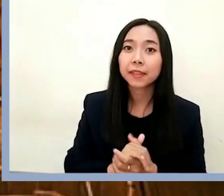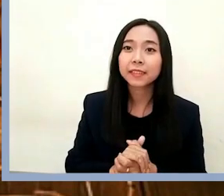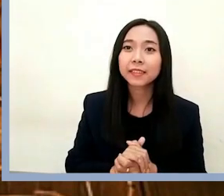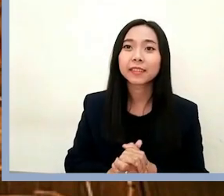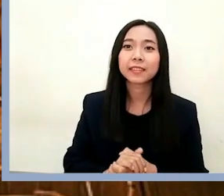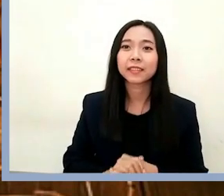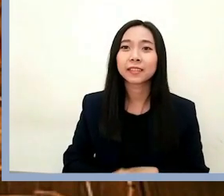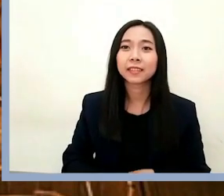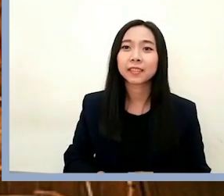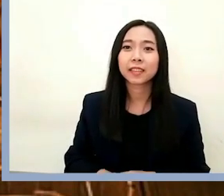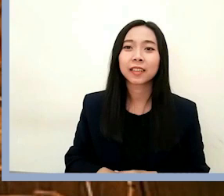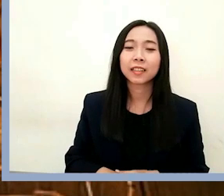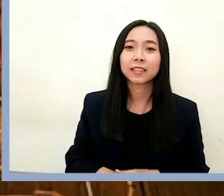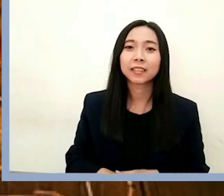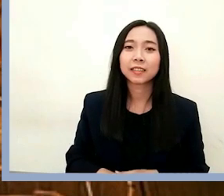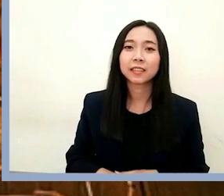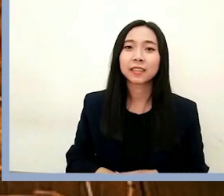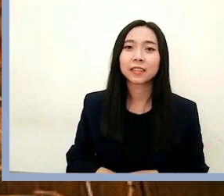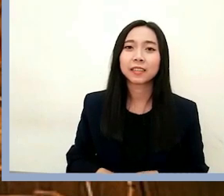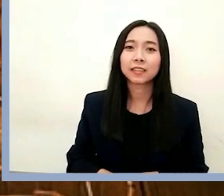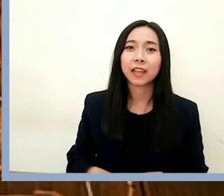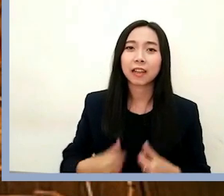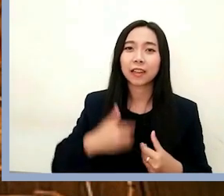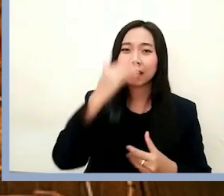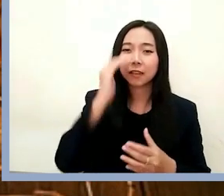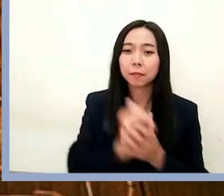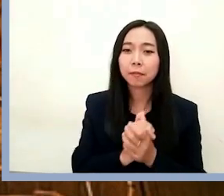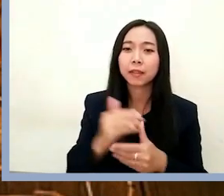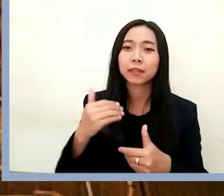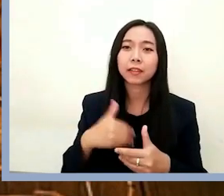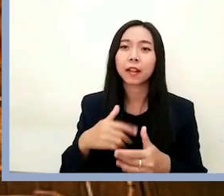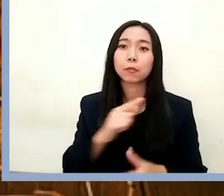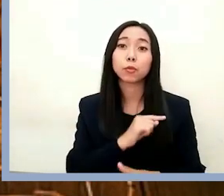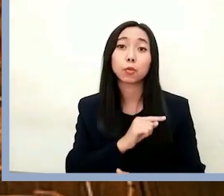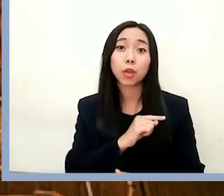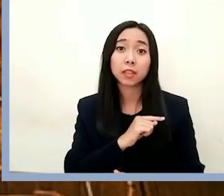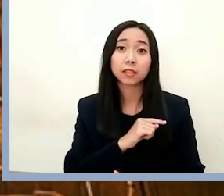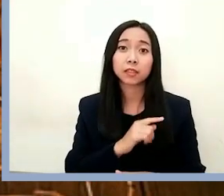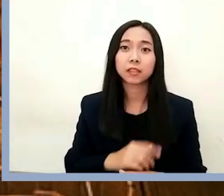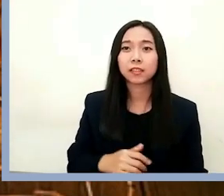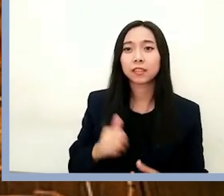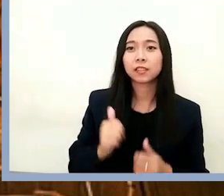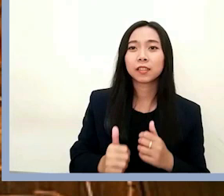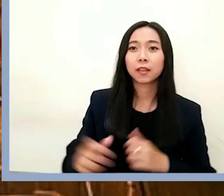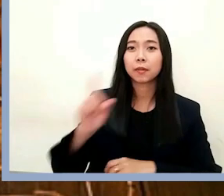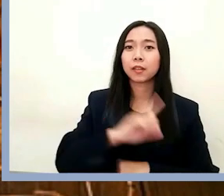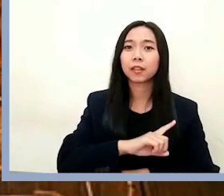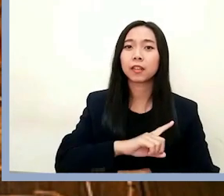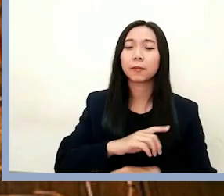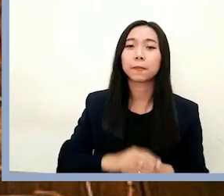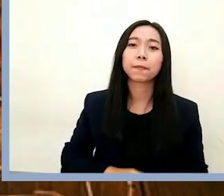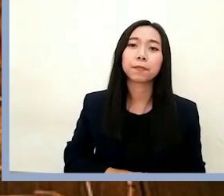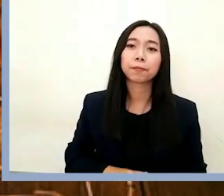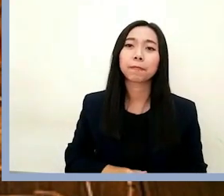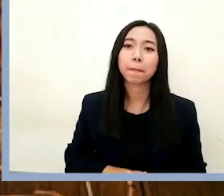dalam kaitannya dengan pekerjaannya dengan profesinya termasuk juga dengan orang-orang yang